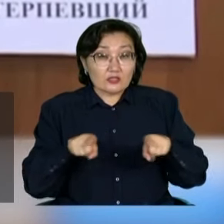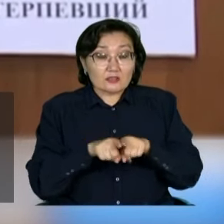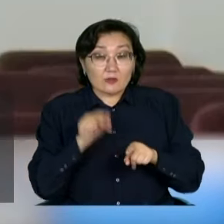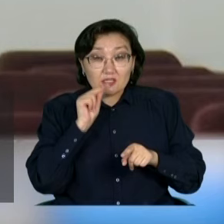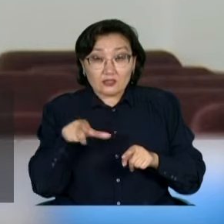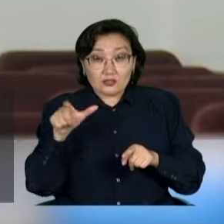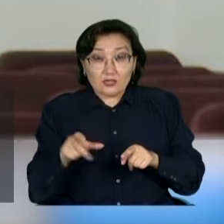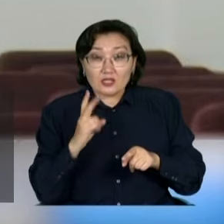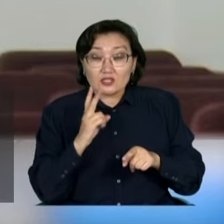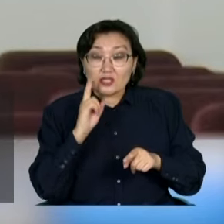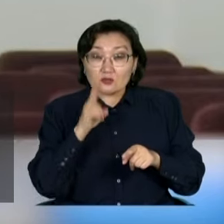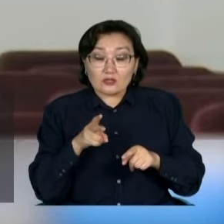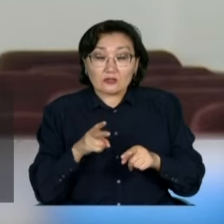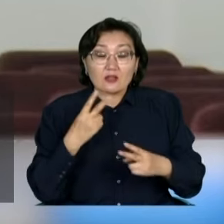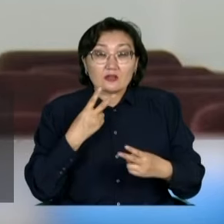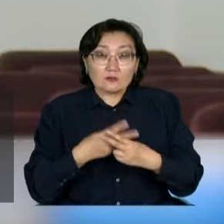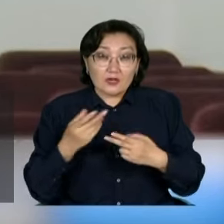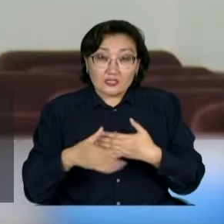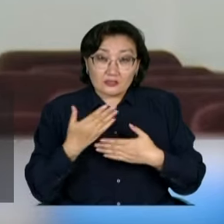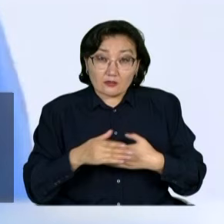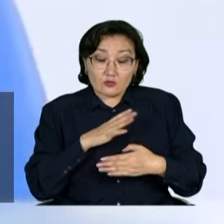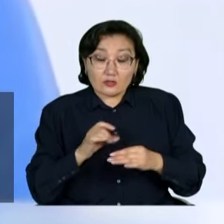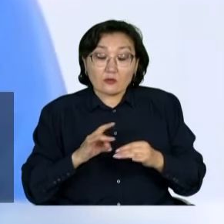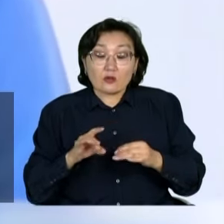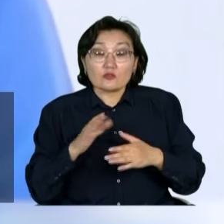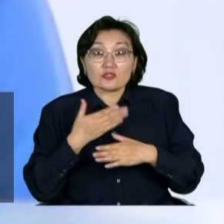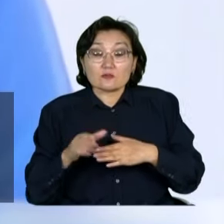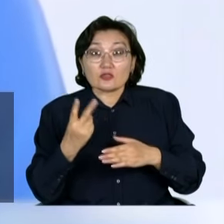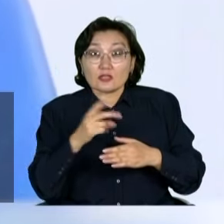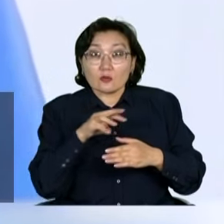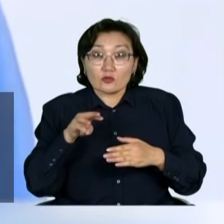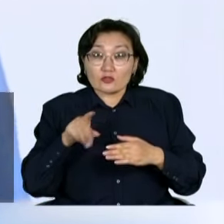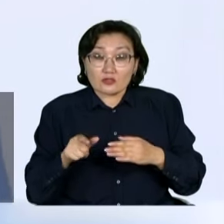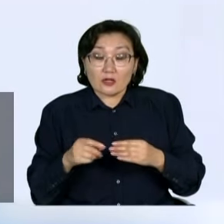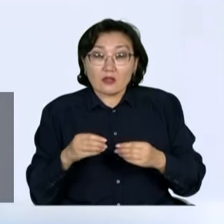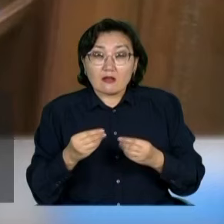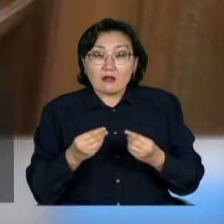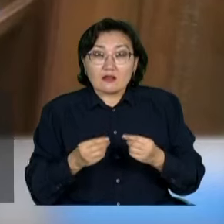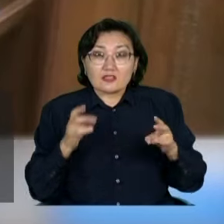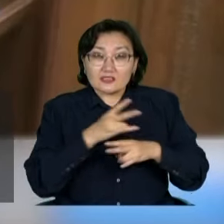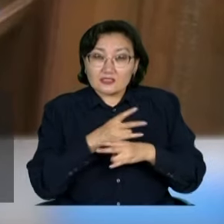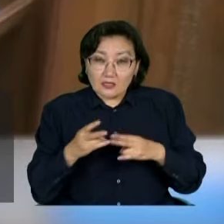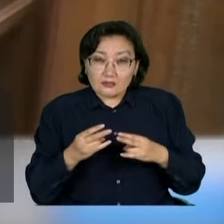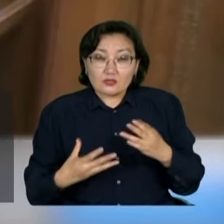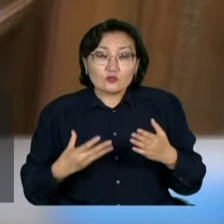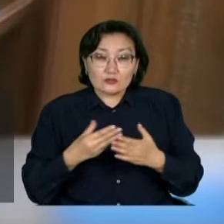кінәлі азамат 2 жылға бас бостандығынан айырылды. Ода бөлек ол 2 миллион теңге моральдық зиянды